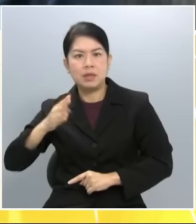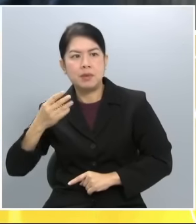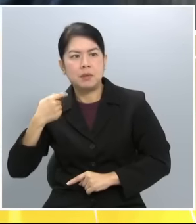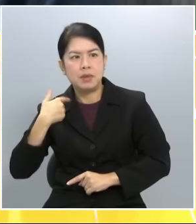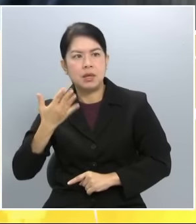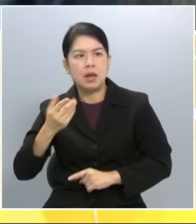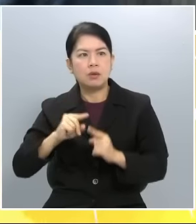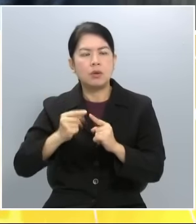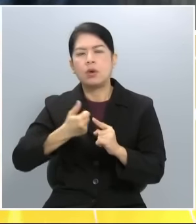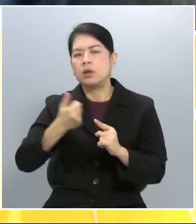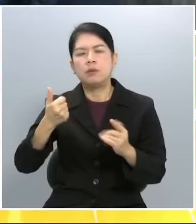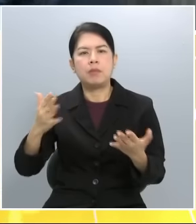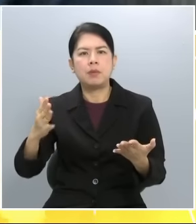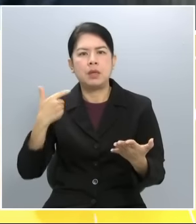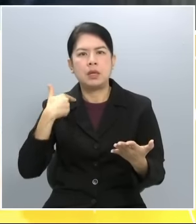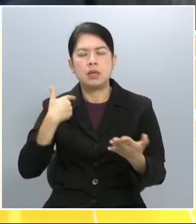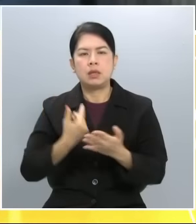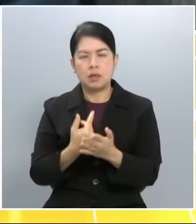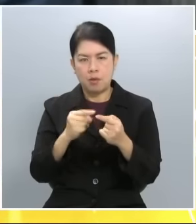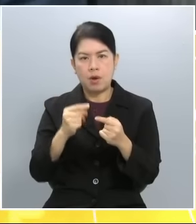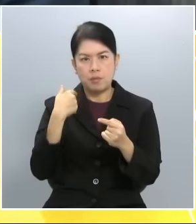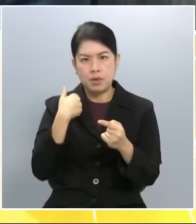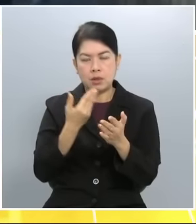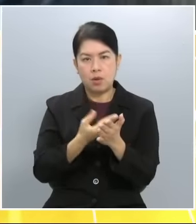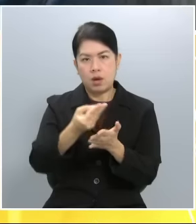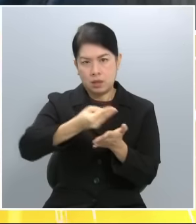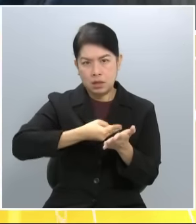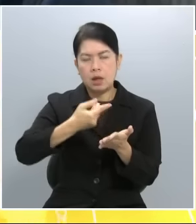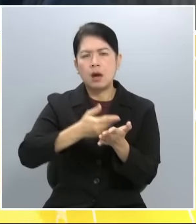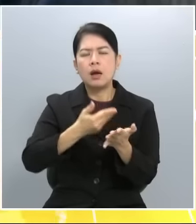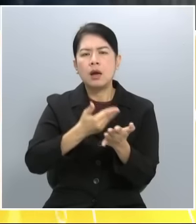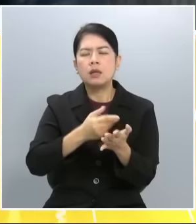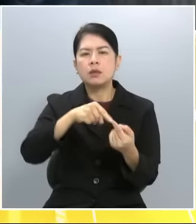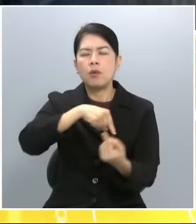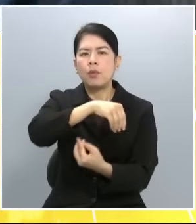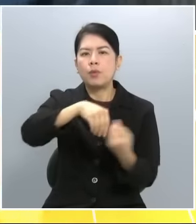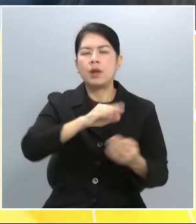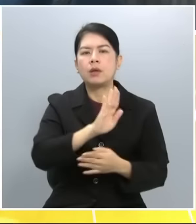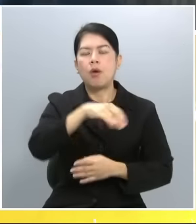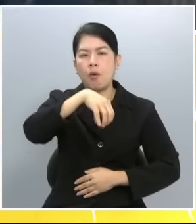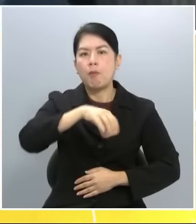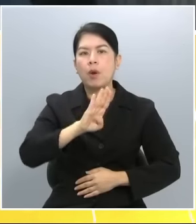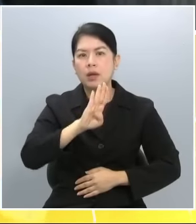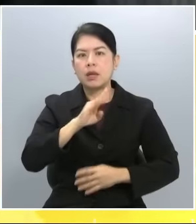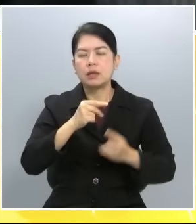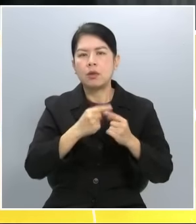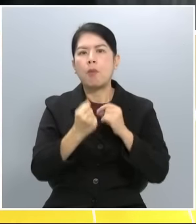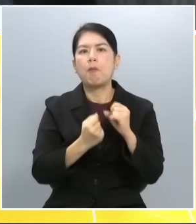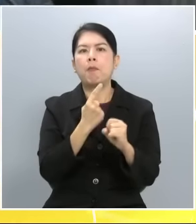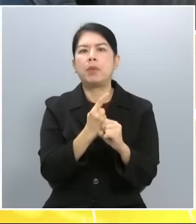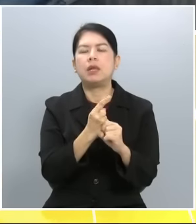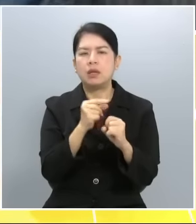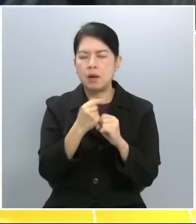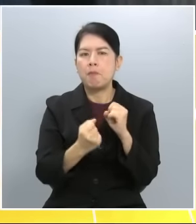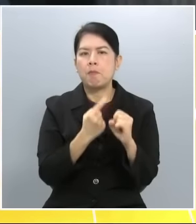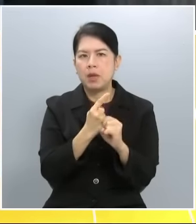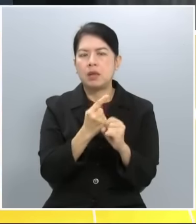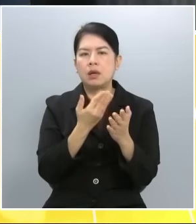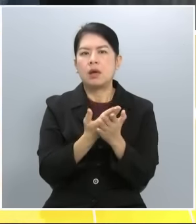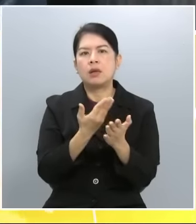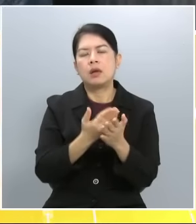นั้นแต่มีรายได้เข้ามาเฉลี่ยเดือนหนึ่งก็น่าจะปีหนึ่งปีต่อปีเนี่ยน่าจะประ